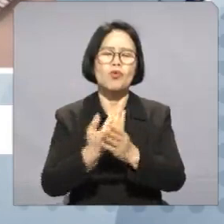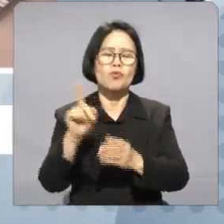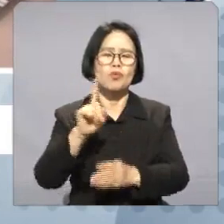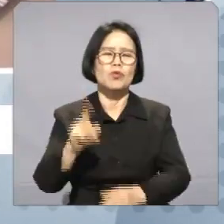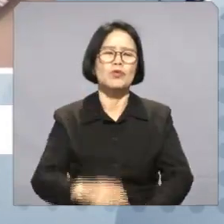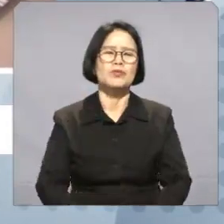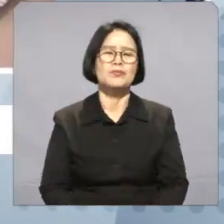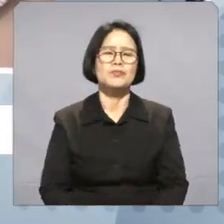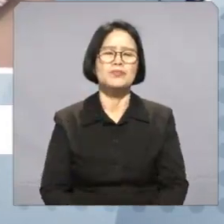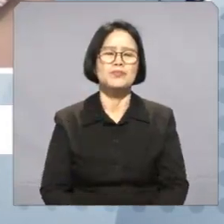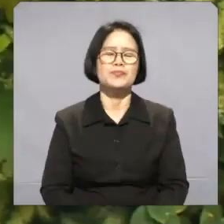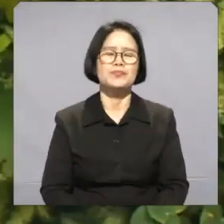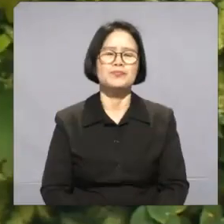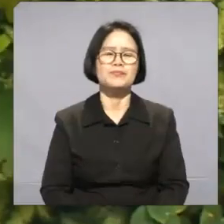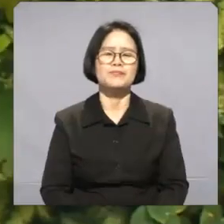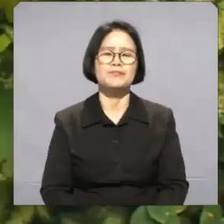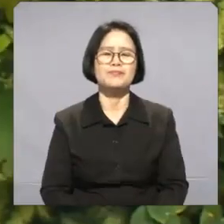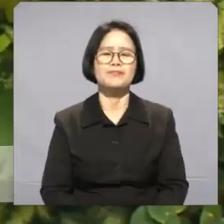겁니까